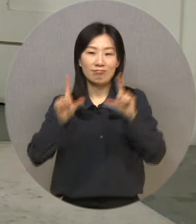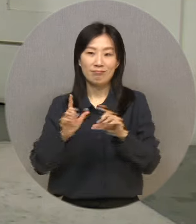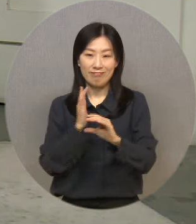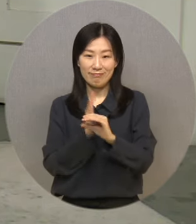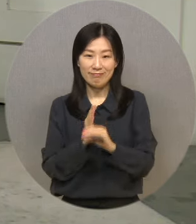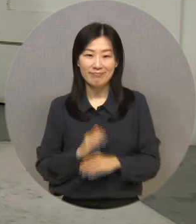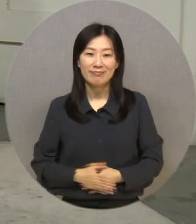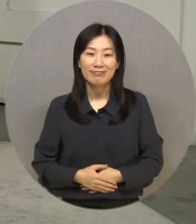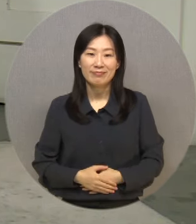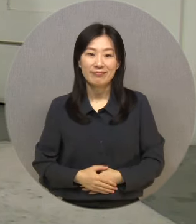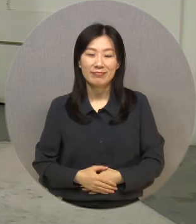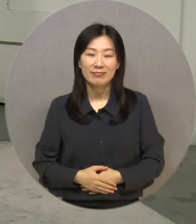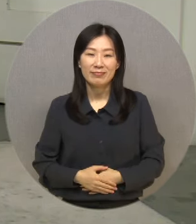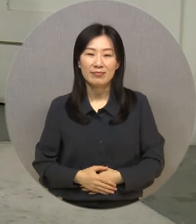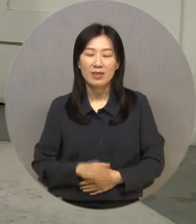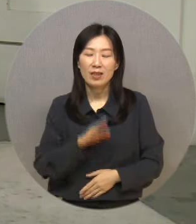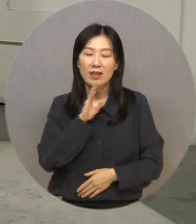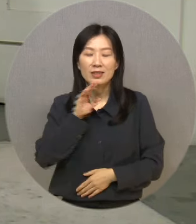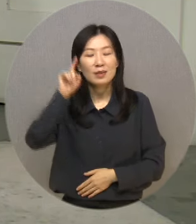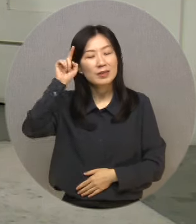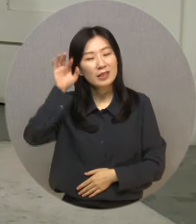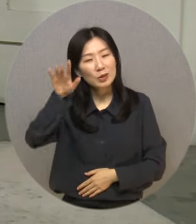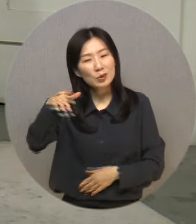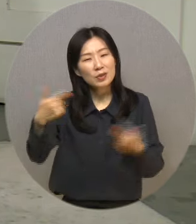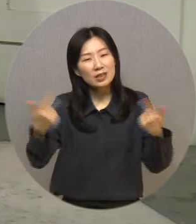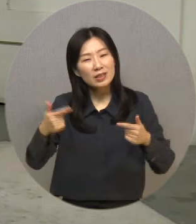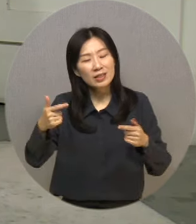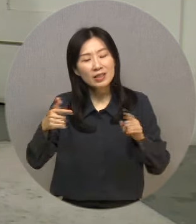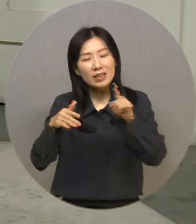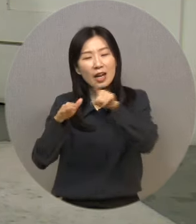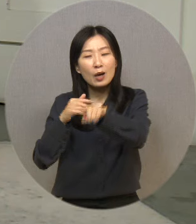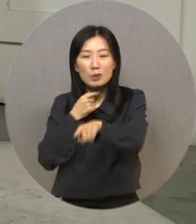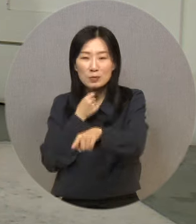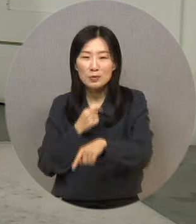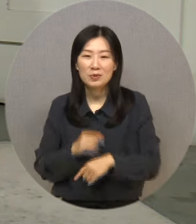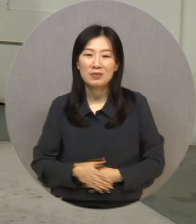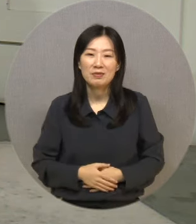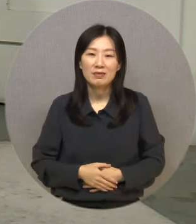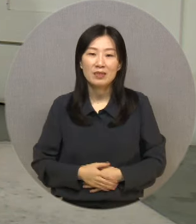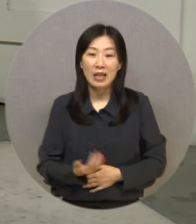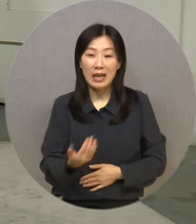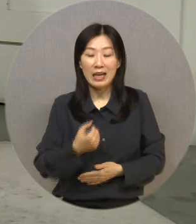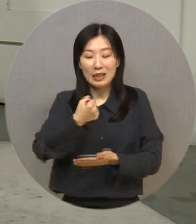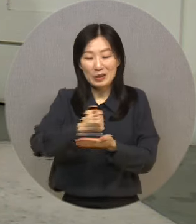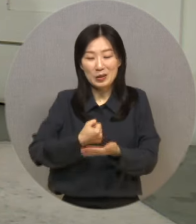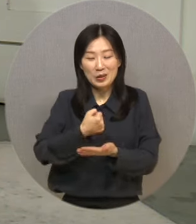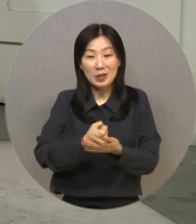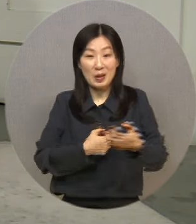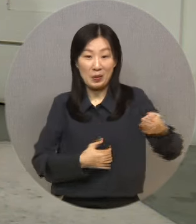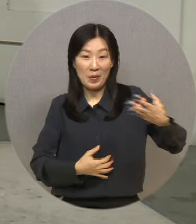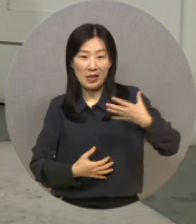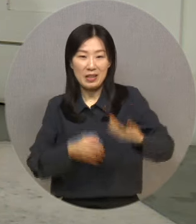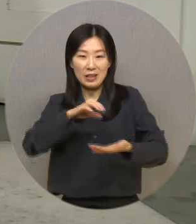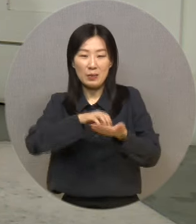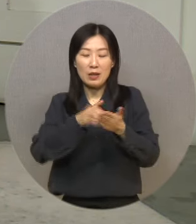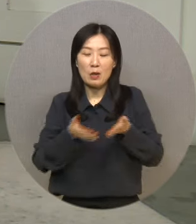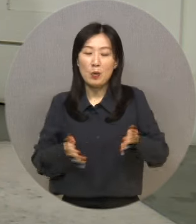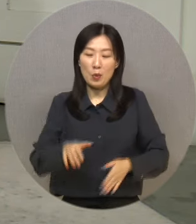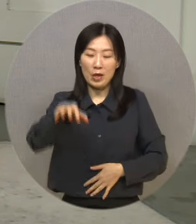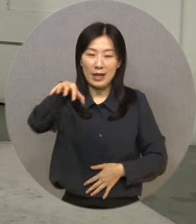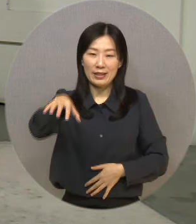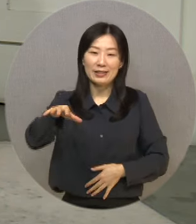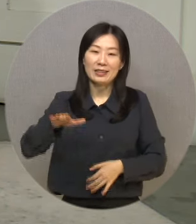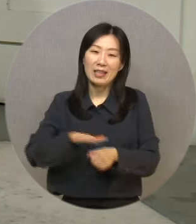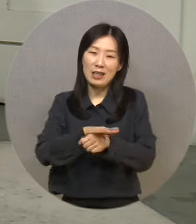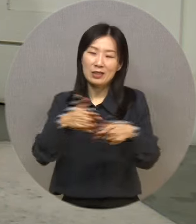참 네. 그립고 늘 가고 싶고 네. 네. 아까 그 이제 조금 서운하게 이렇게 얘기하신 거는 네. 그만큼 고향을 사랑하고